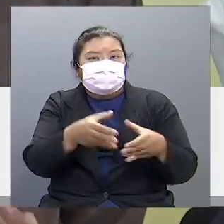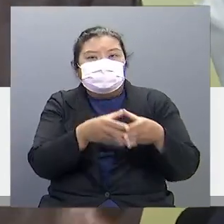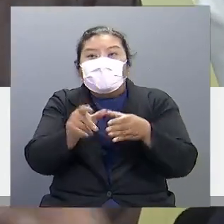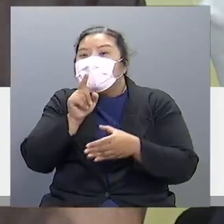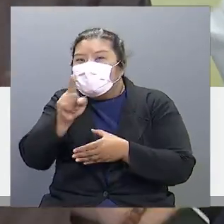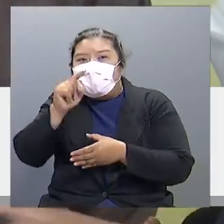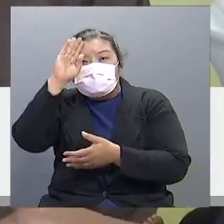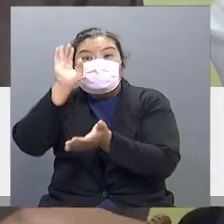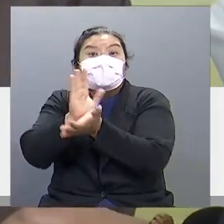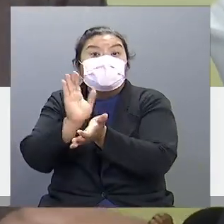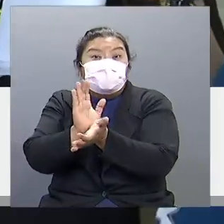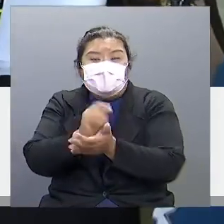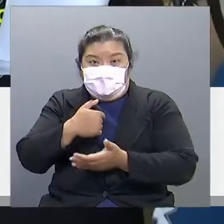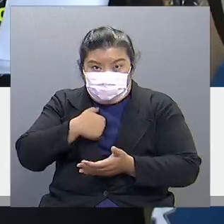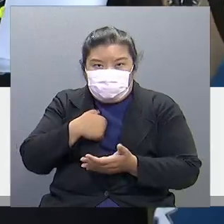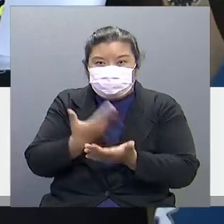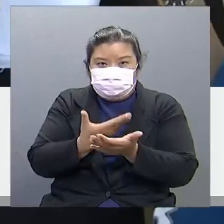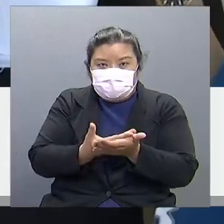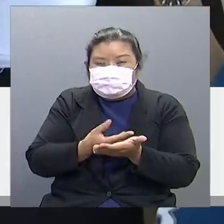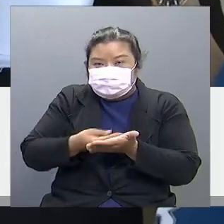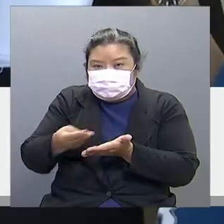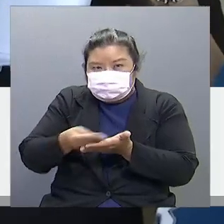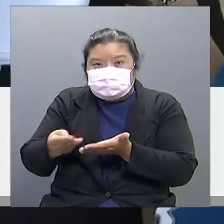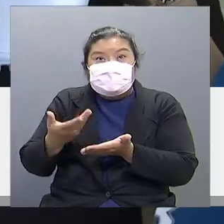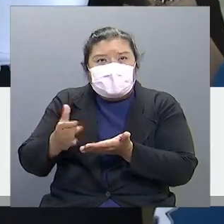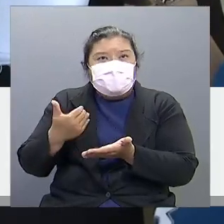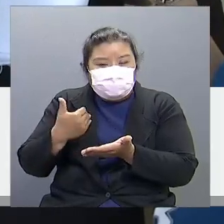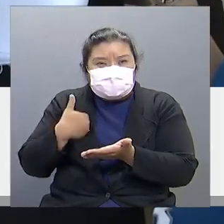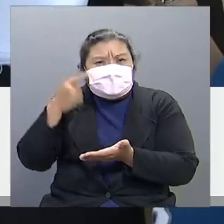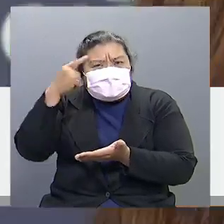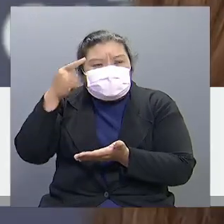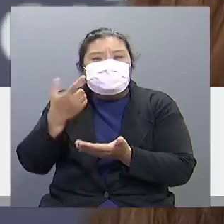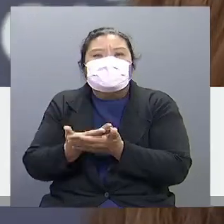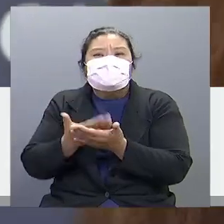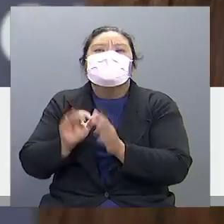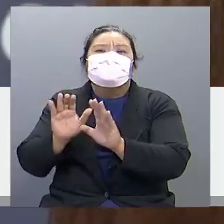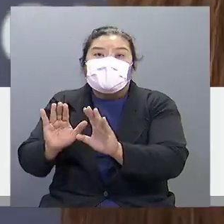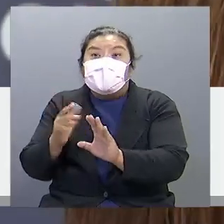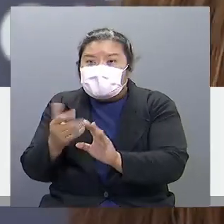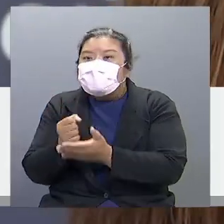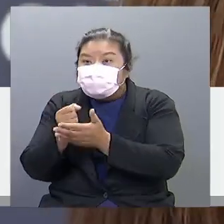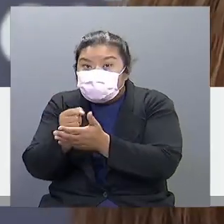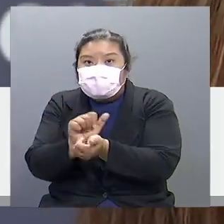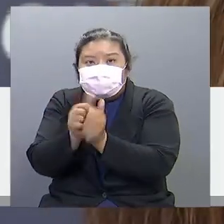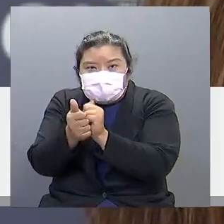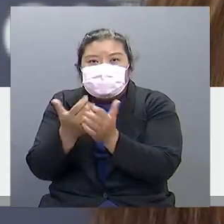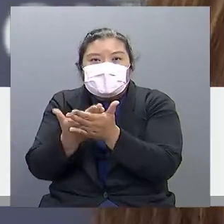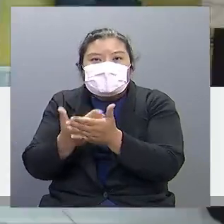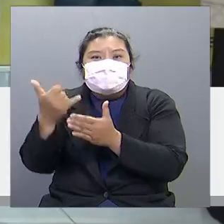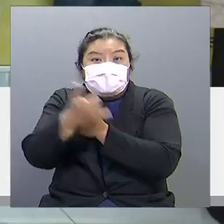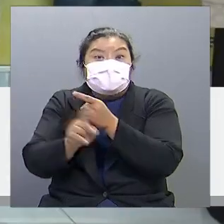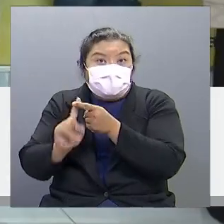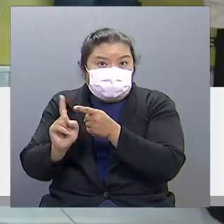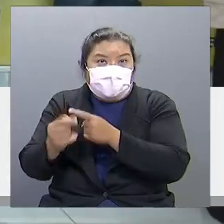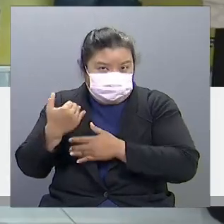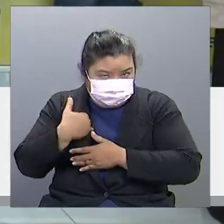นในอัตราแลกเปลี่ยนในลักษณะฝากให้ลงทุนซึ่งมียูทูบเบอร์คนหนึ่งเป็นผู้ชักชวน